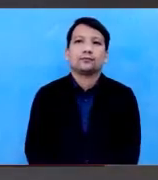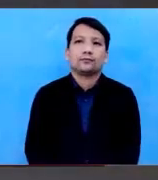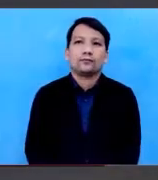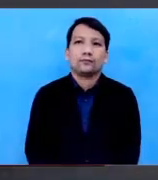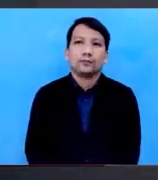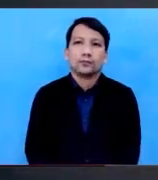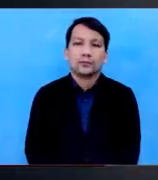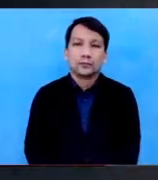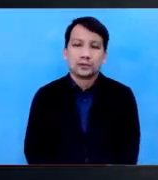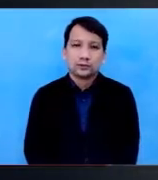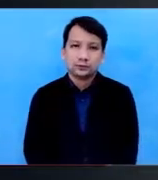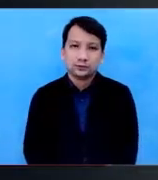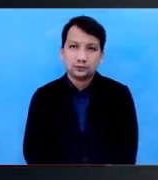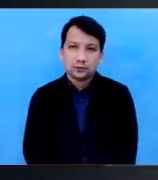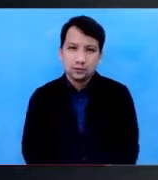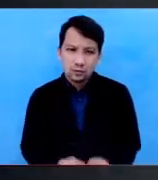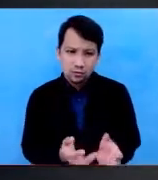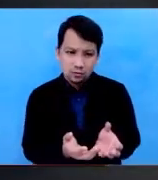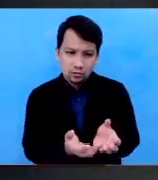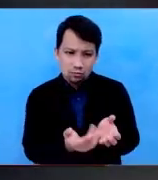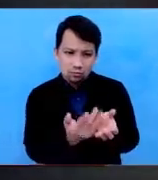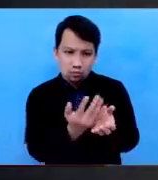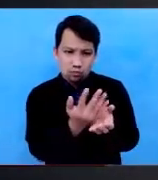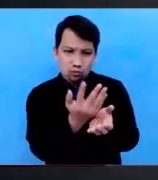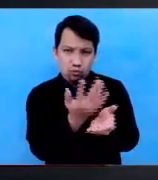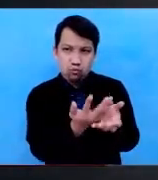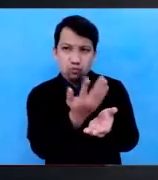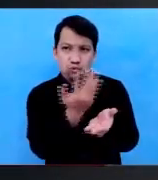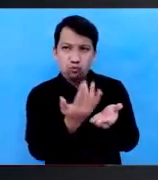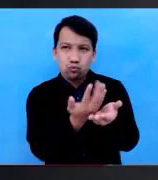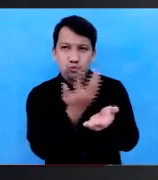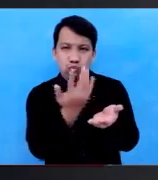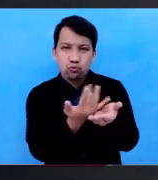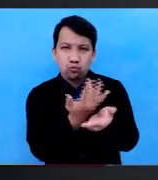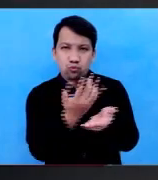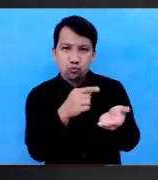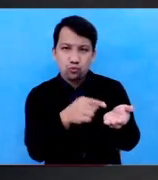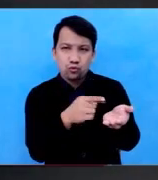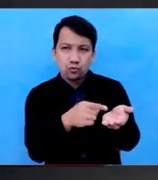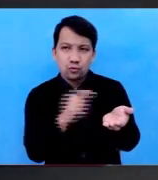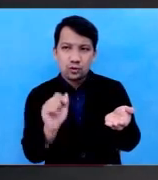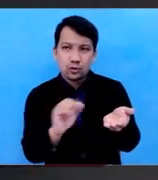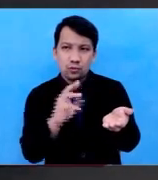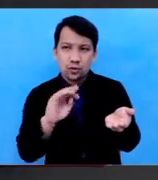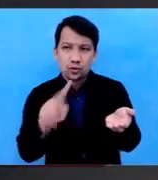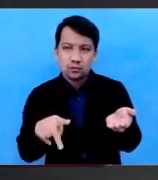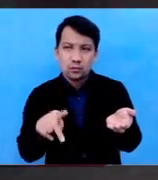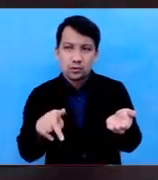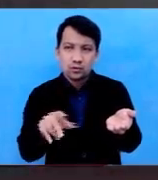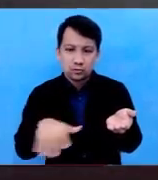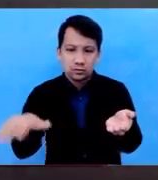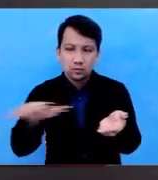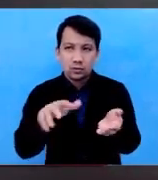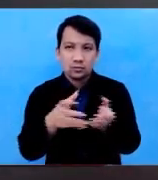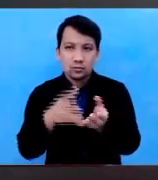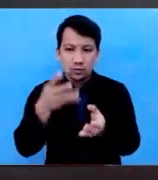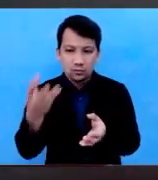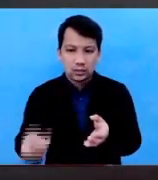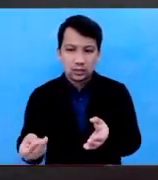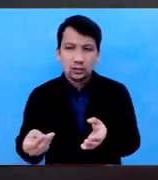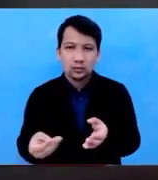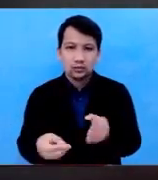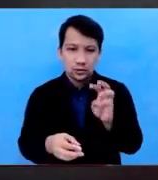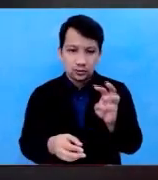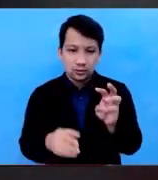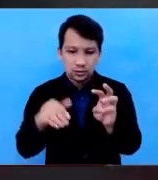Nangangalit na apoy at makapal na usok ang bumalot sa ro-ro vessel na MV Asia Philippines habang nasa gitna ng dagat malapit sa Batangas Port mag-aalas 6 ng gabi